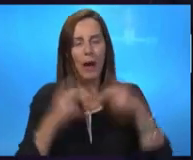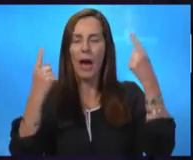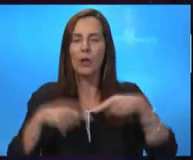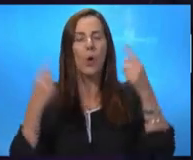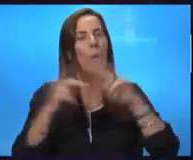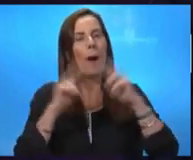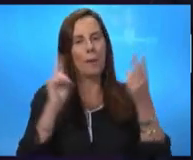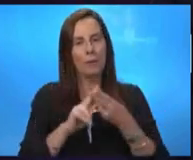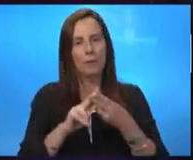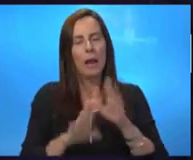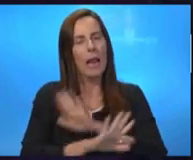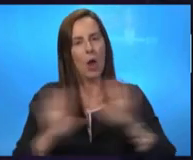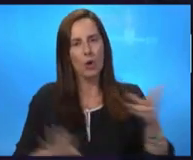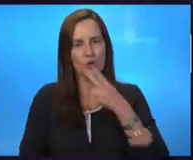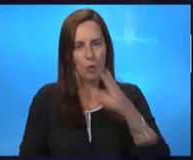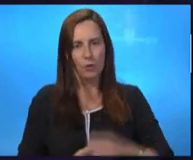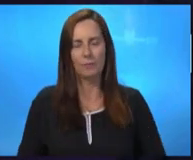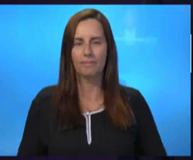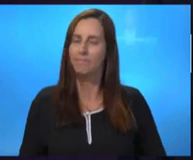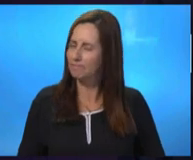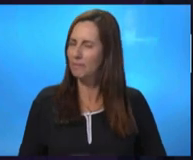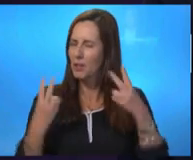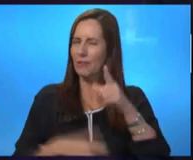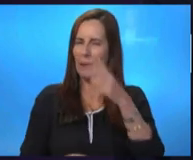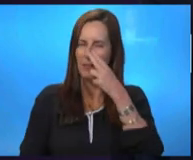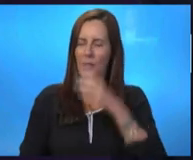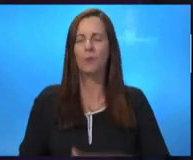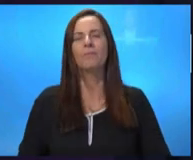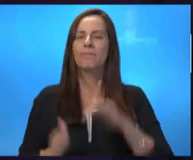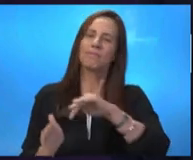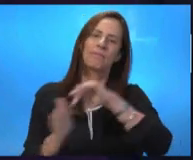הבינלאומי ללא אישון. כדאי לכם לנסות. עכשיו כלכלה.